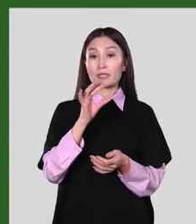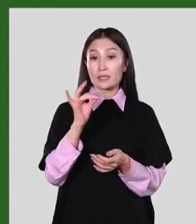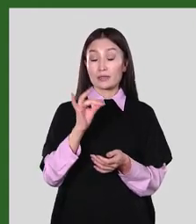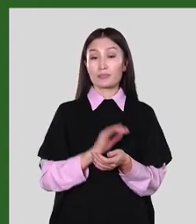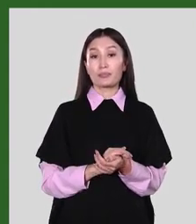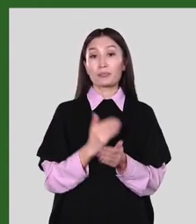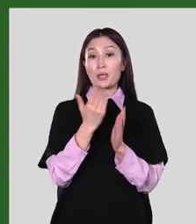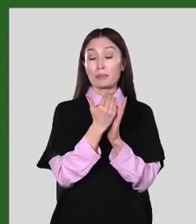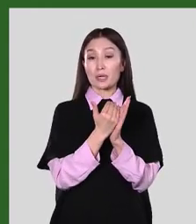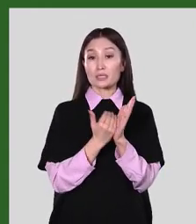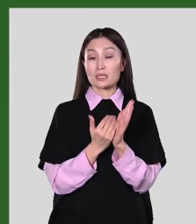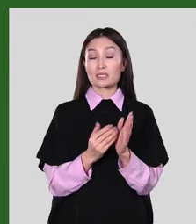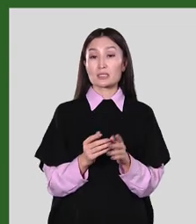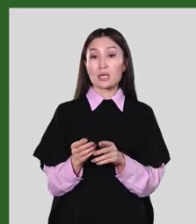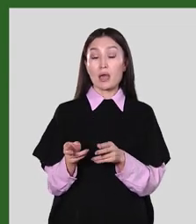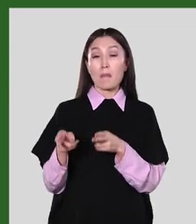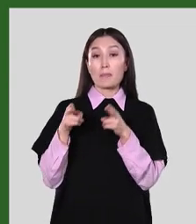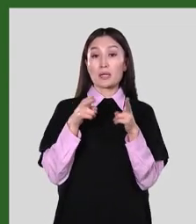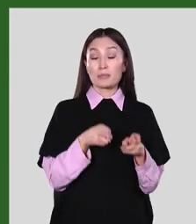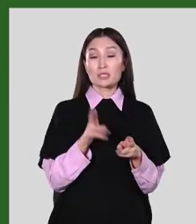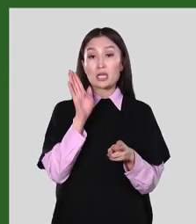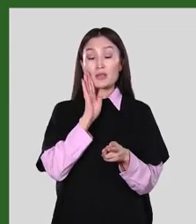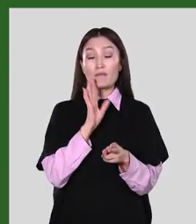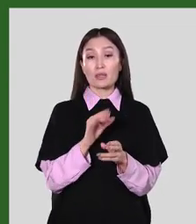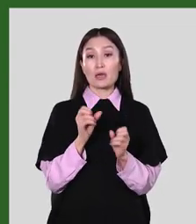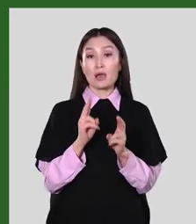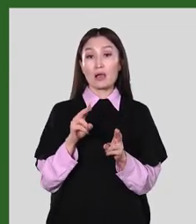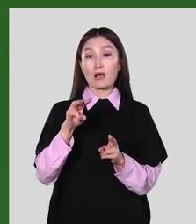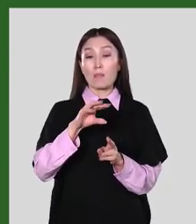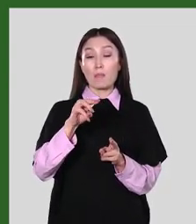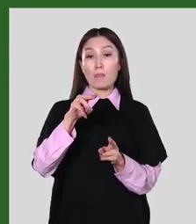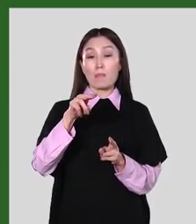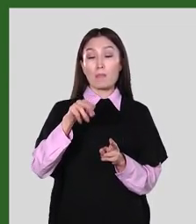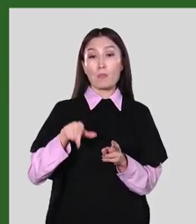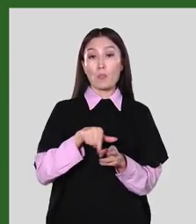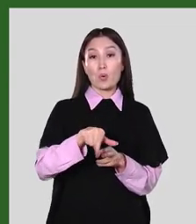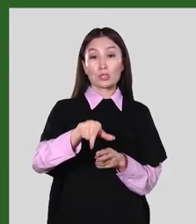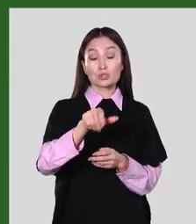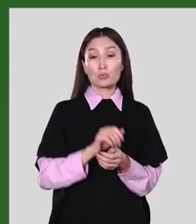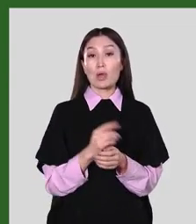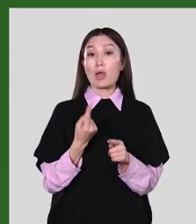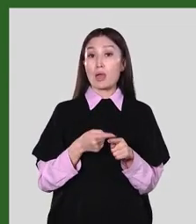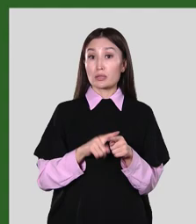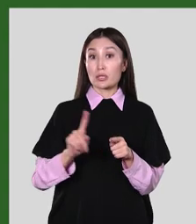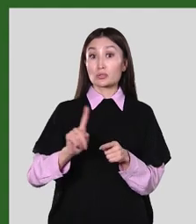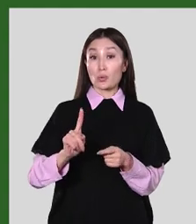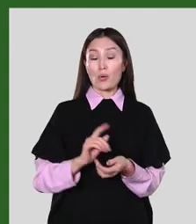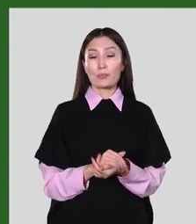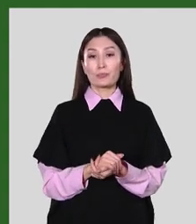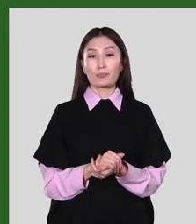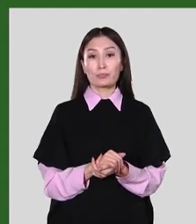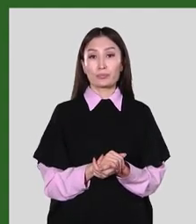процесс перемещения воды виде потока по речному руслу это что